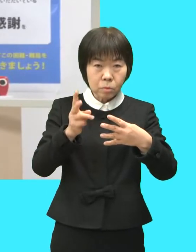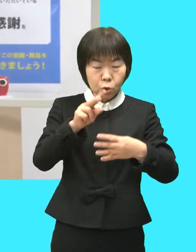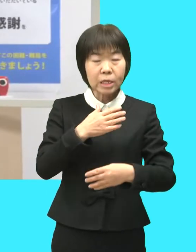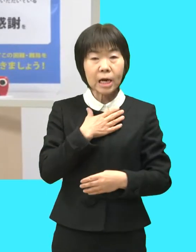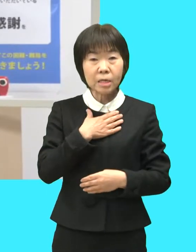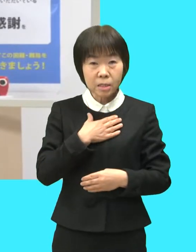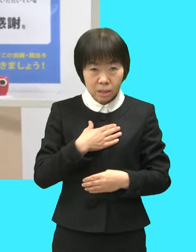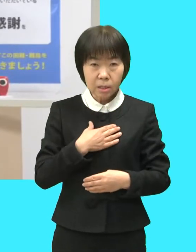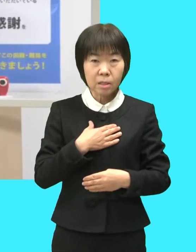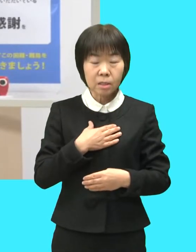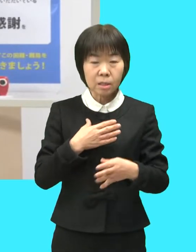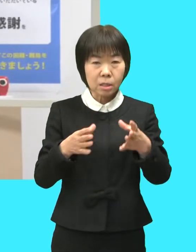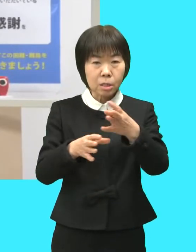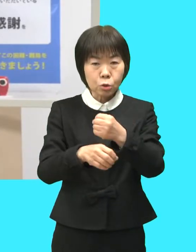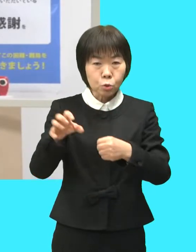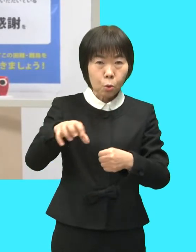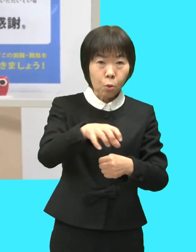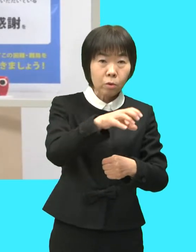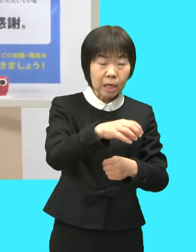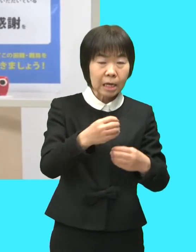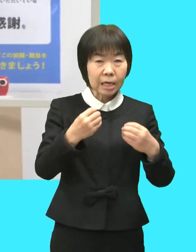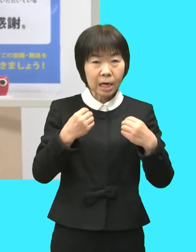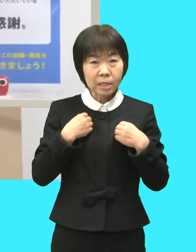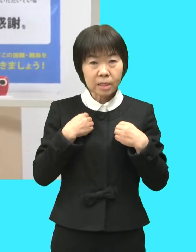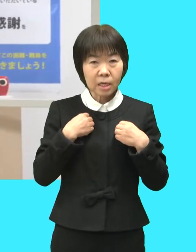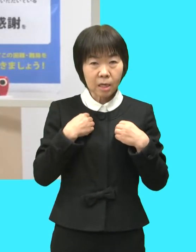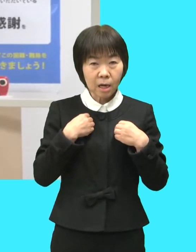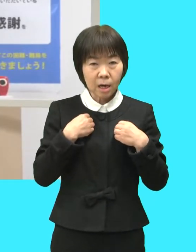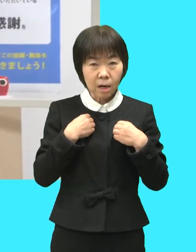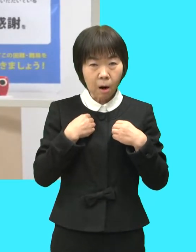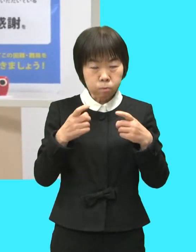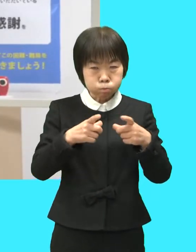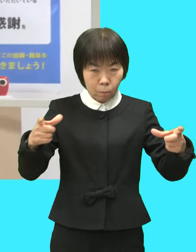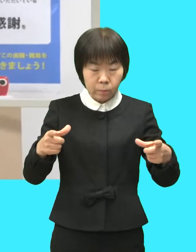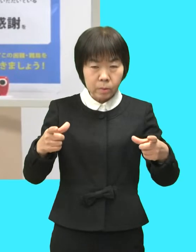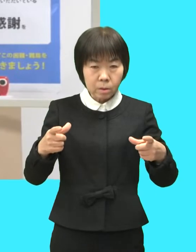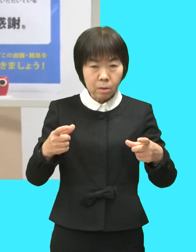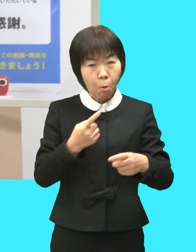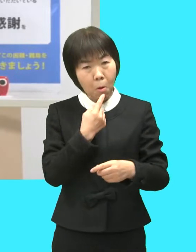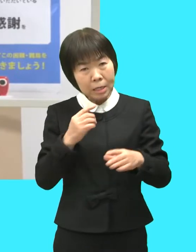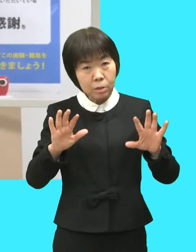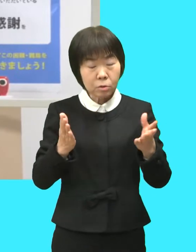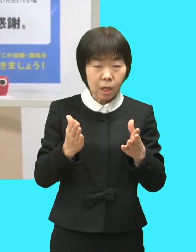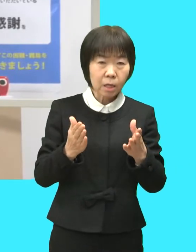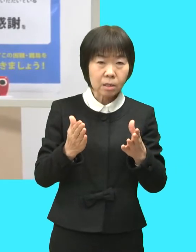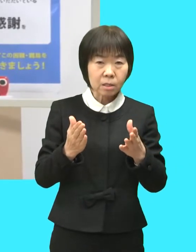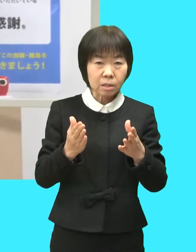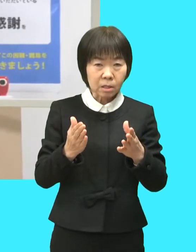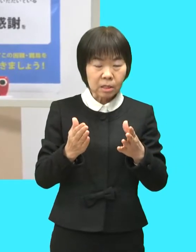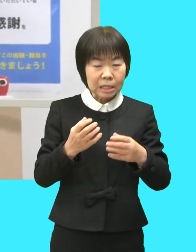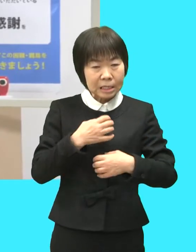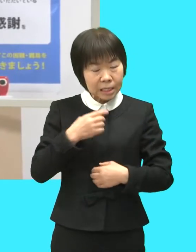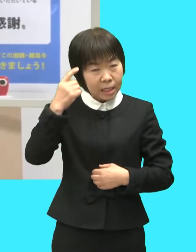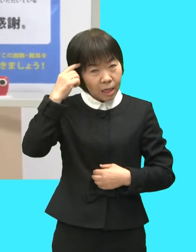し、いつどこで感染が拡大してもおかしくないという強